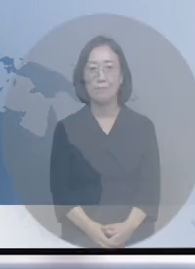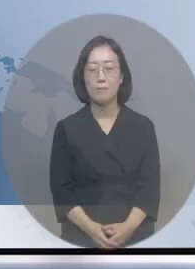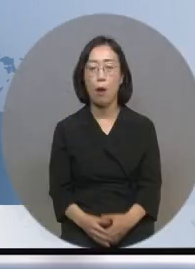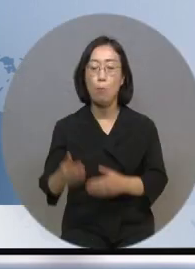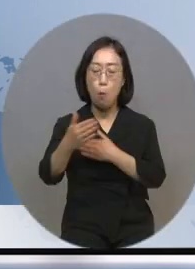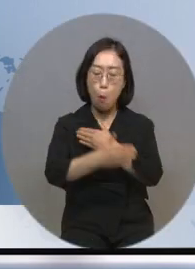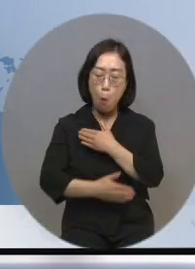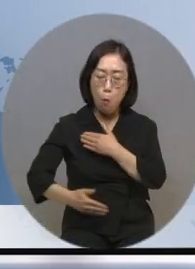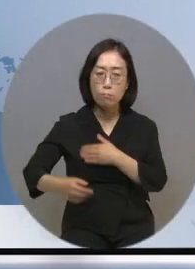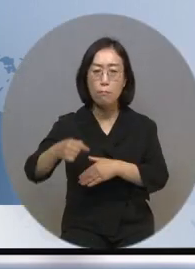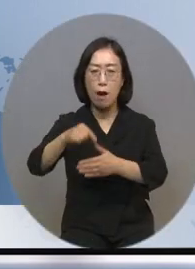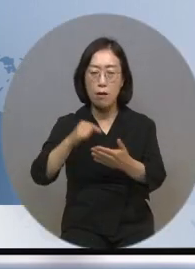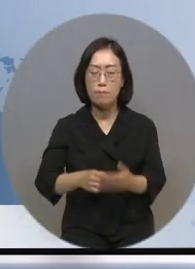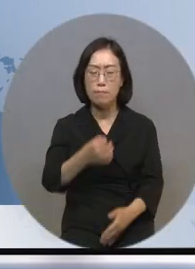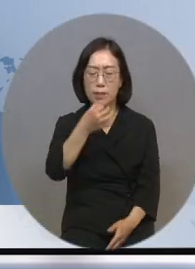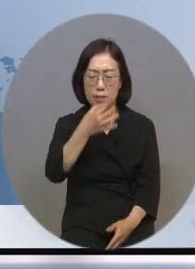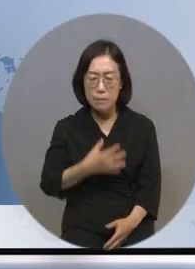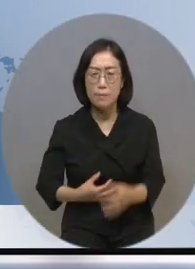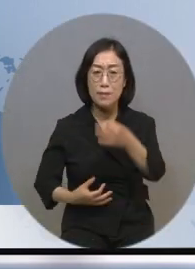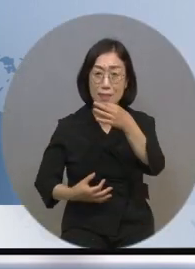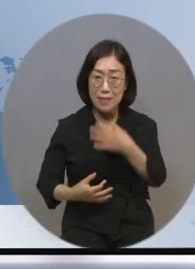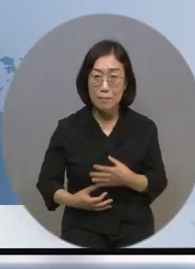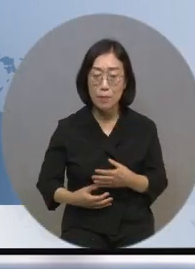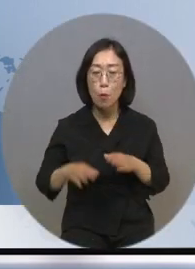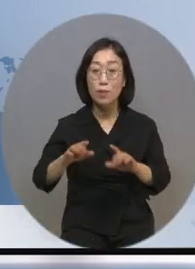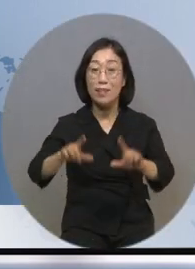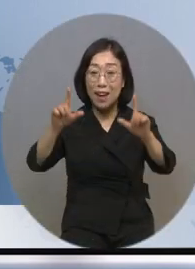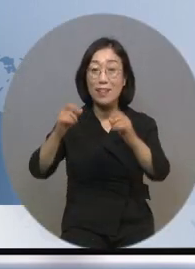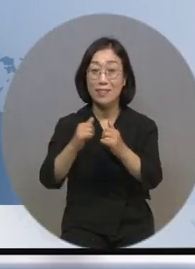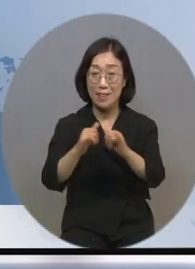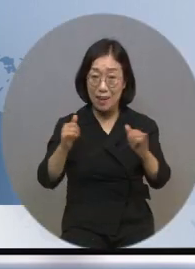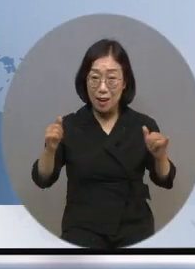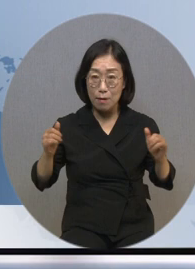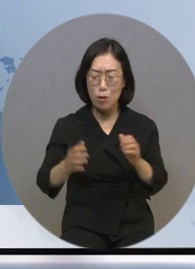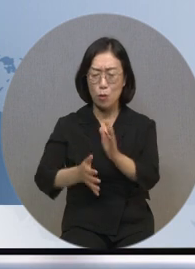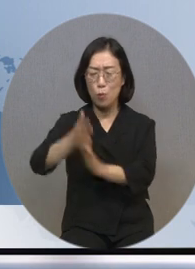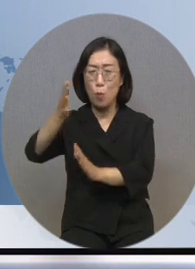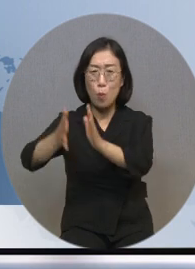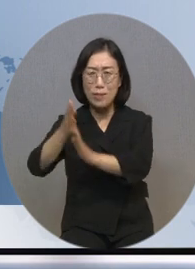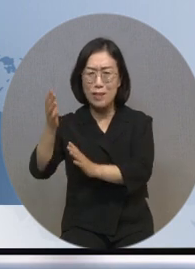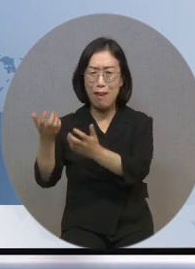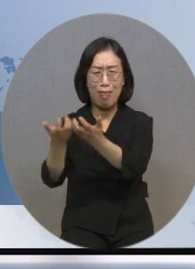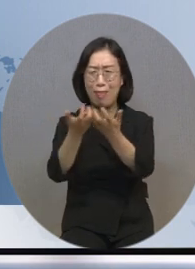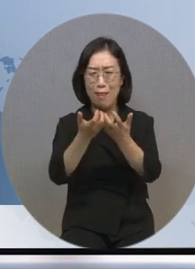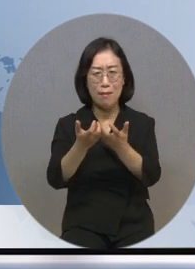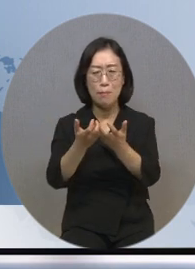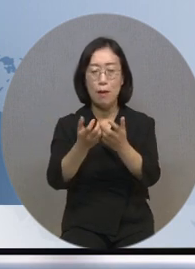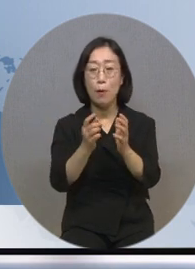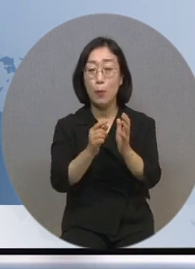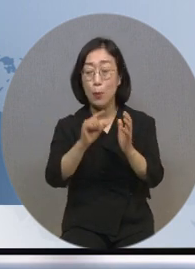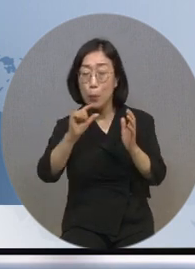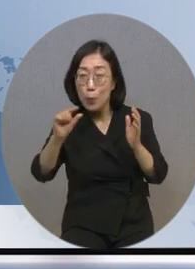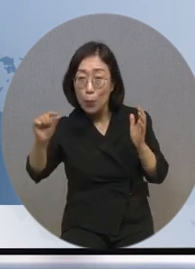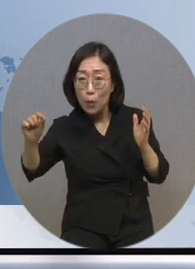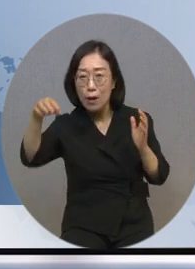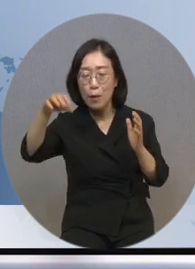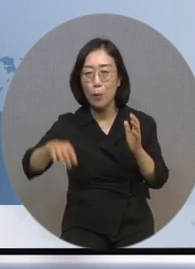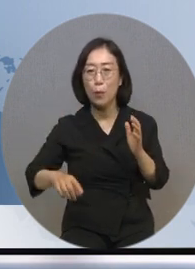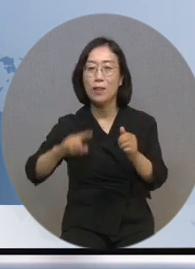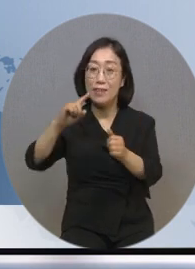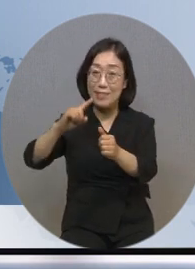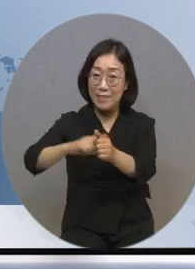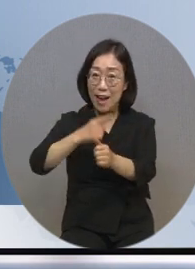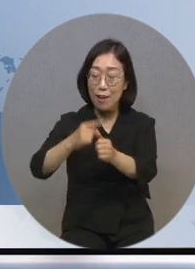몸과 마음이 고단한 현대인들. 이 복잡한 도심을 벗어나 스트레스는 내려놓고 자연을 벗삼아